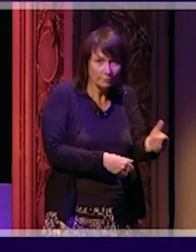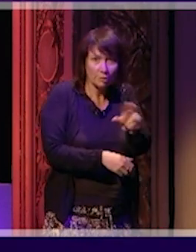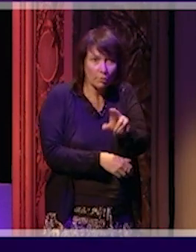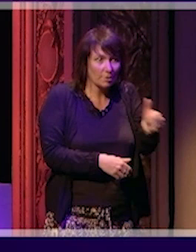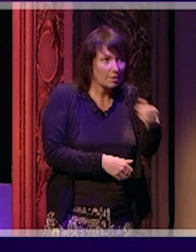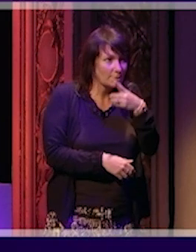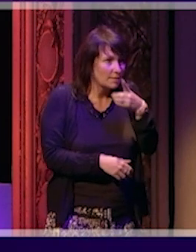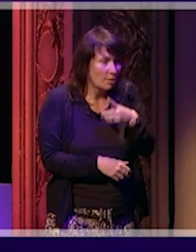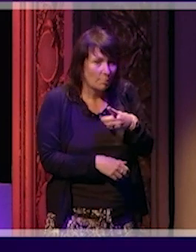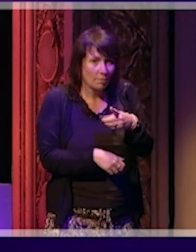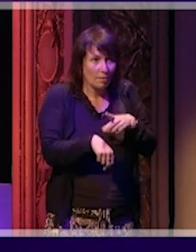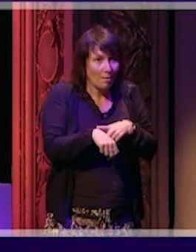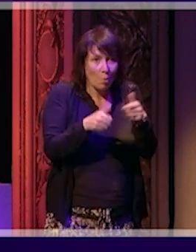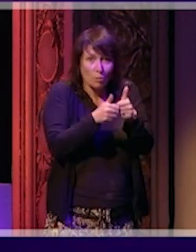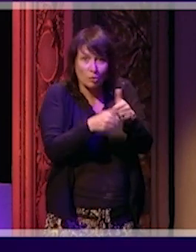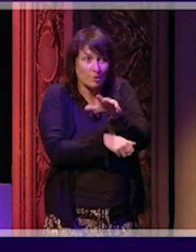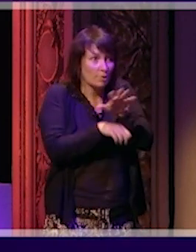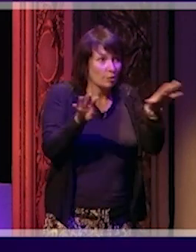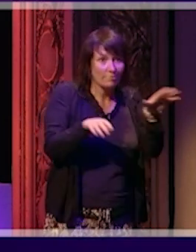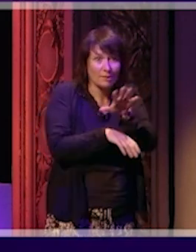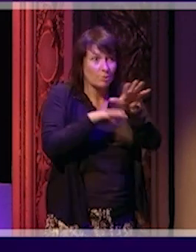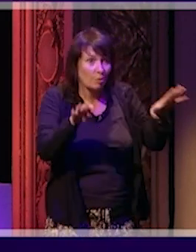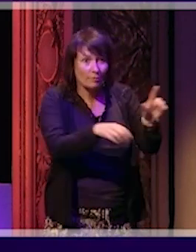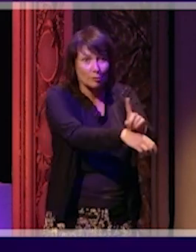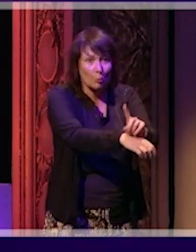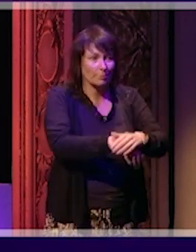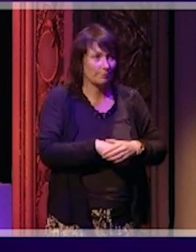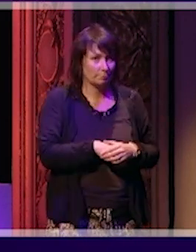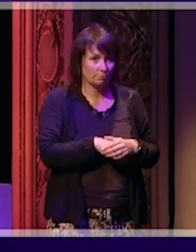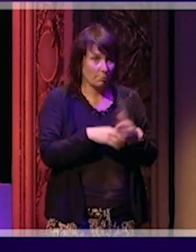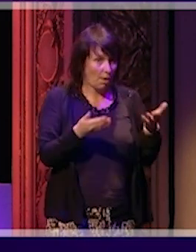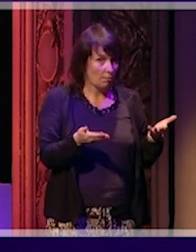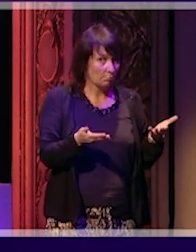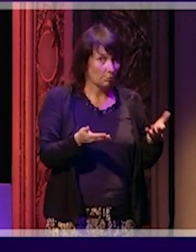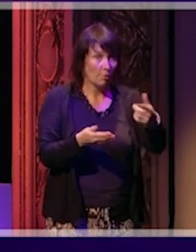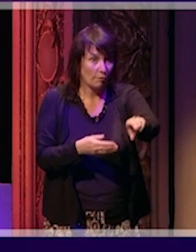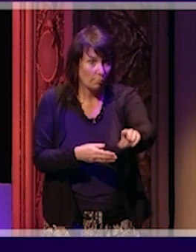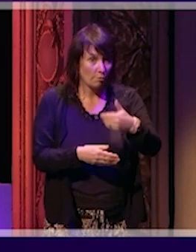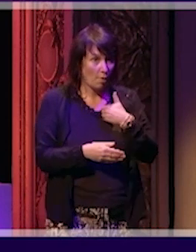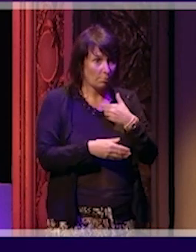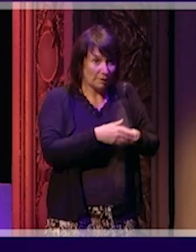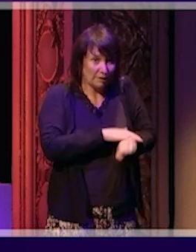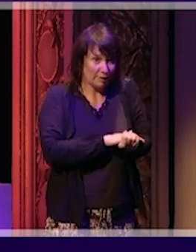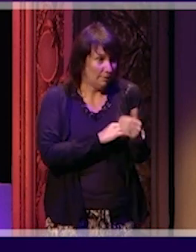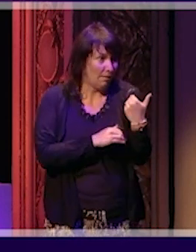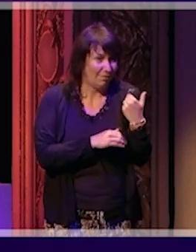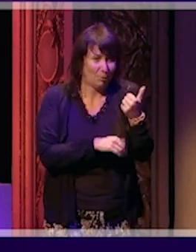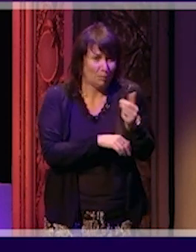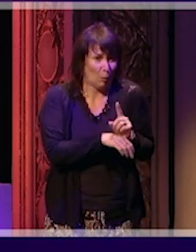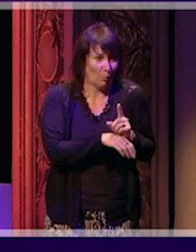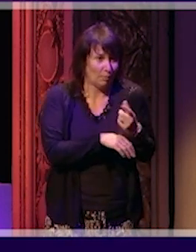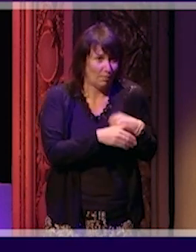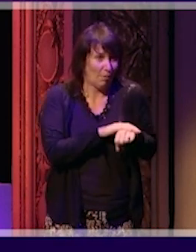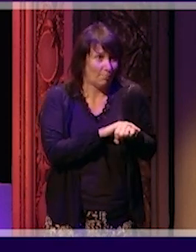à 23h59 et 59 secondes à cette échelle vous et moi sommes nés il y a moins d'une seconde